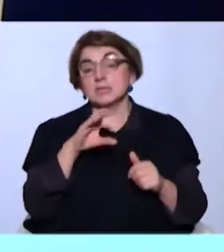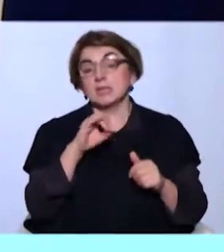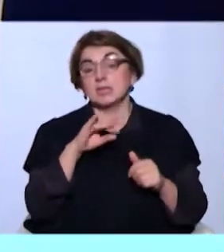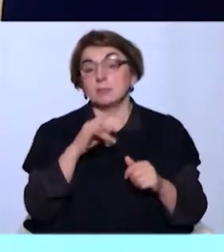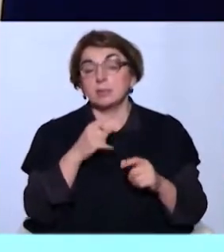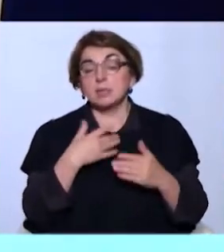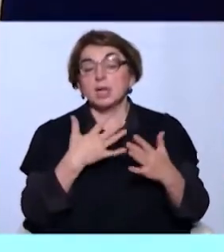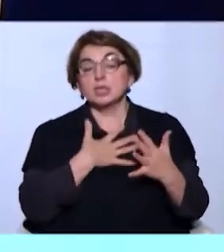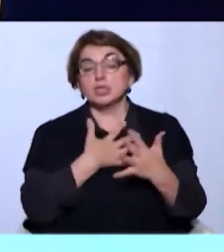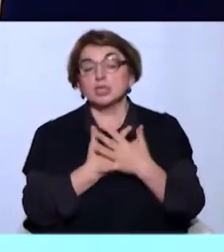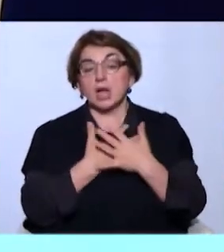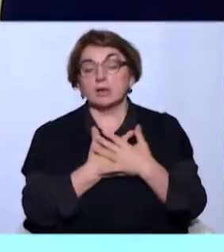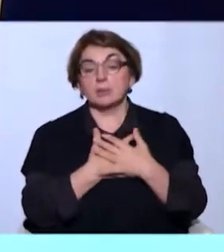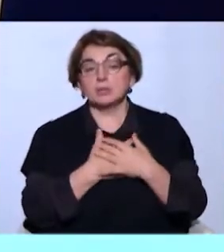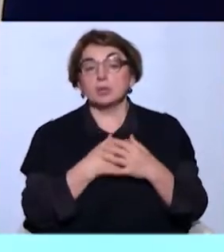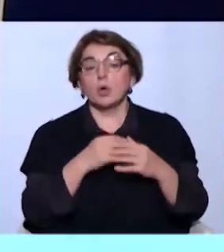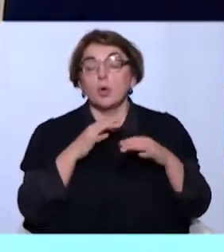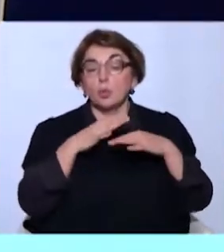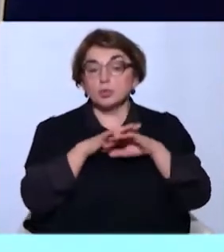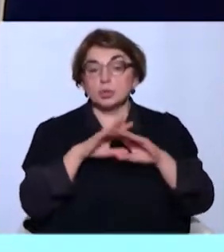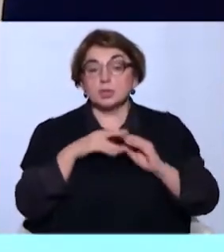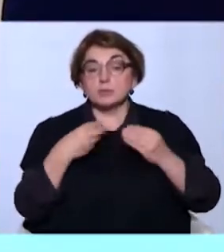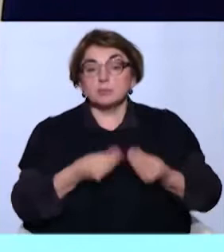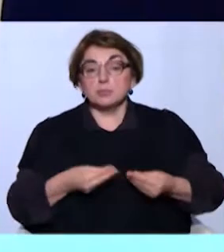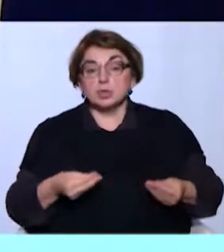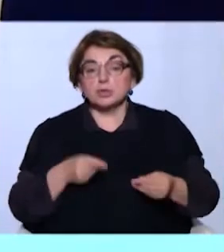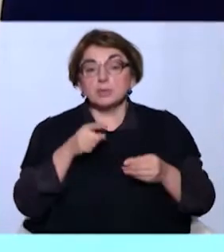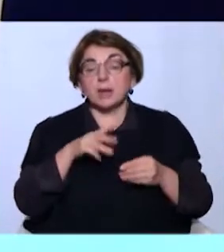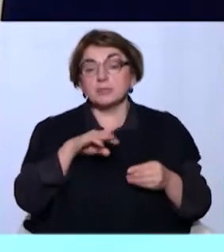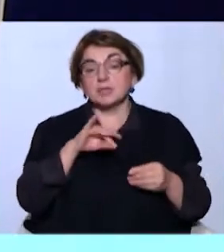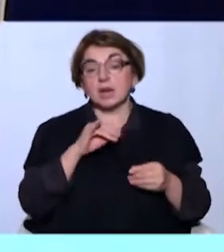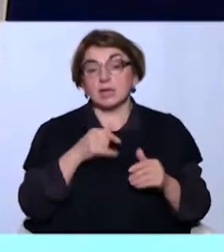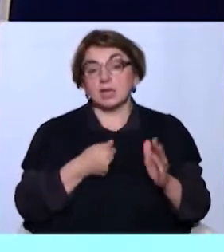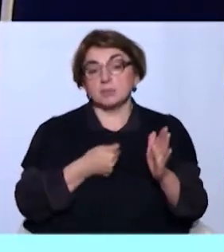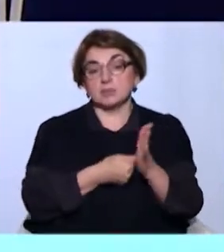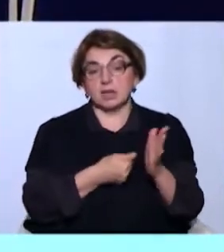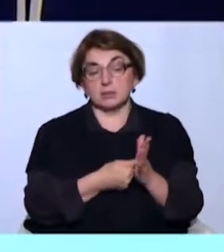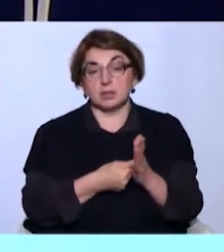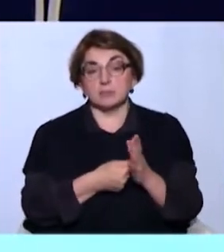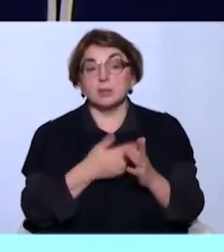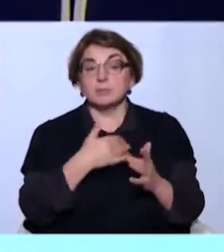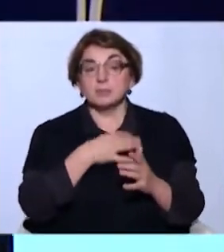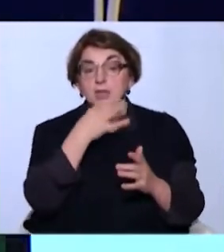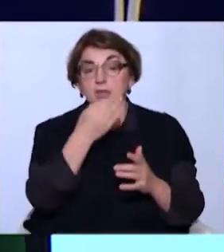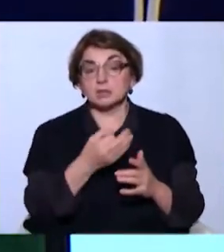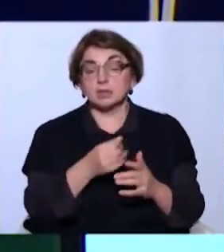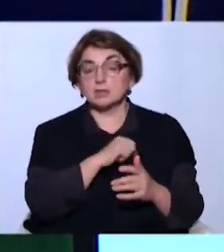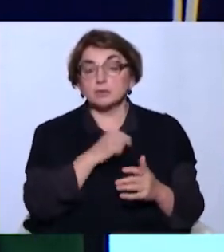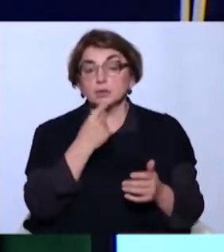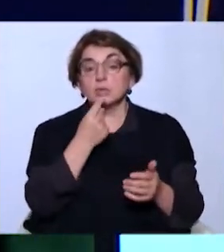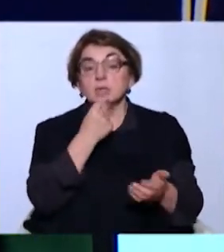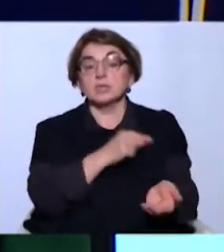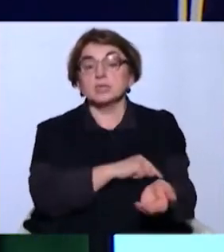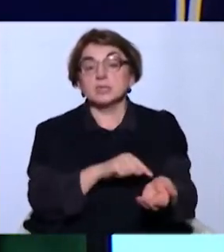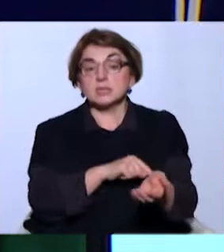და ჟანგბადი უჯრედებს მიეწოდება ამ ტრაქეების საშუალებით. მინდა გითხრათ, რომ სისხლის